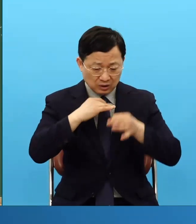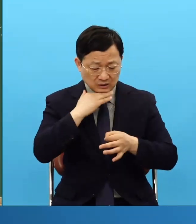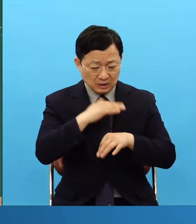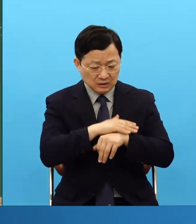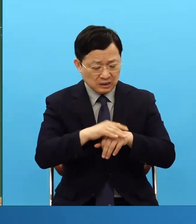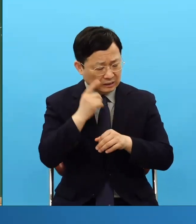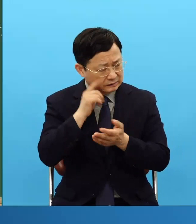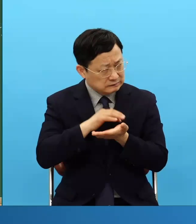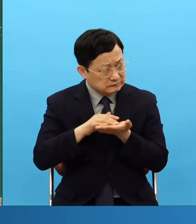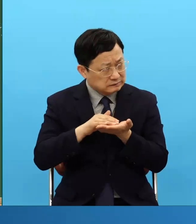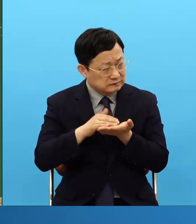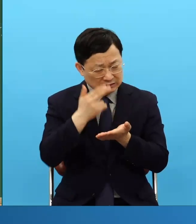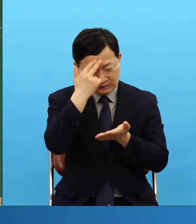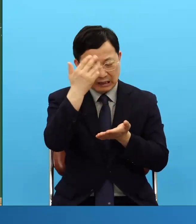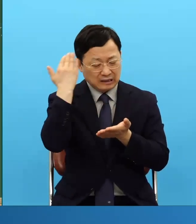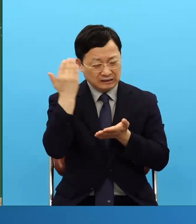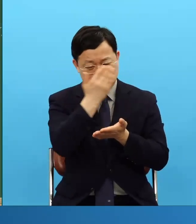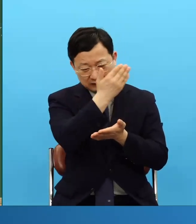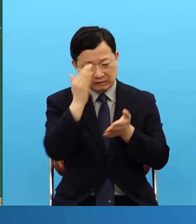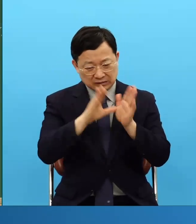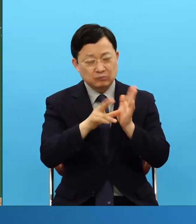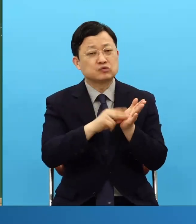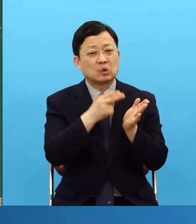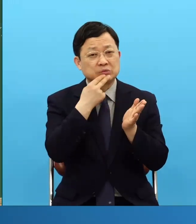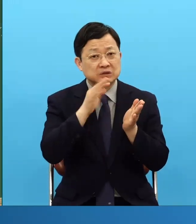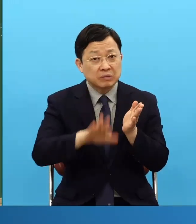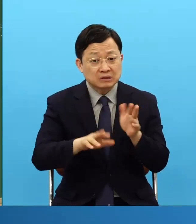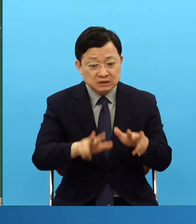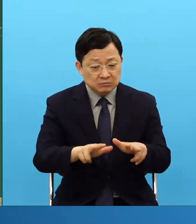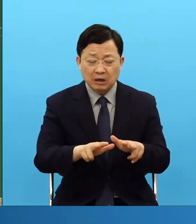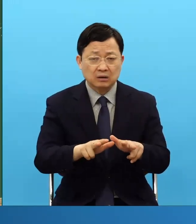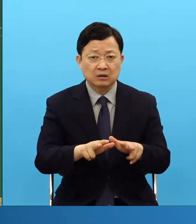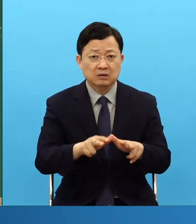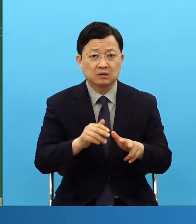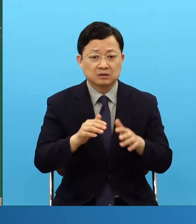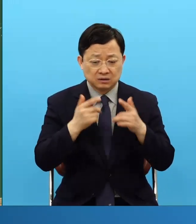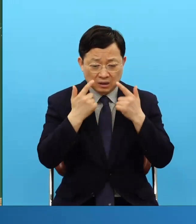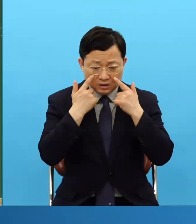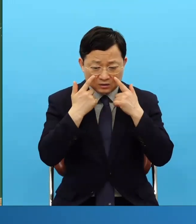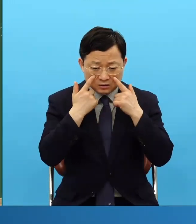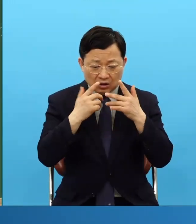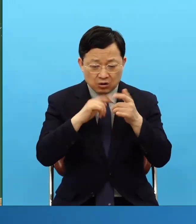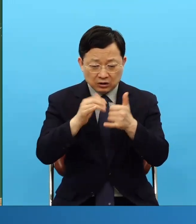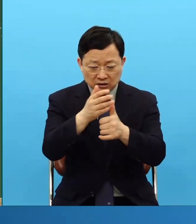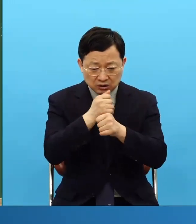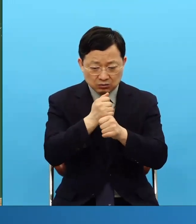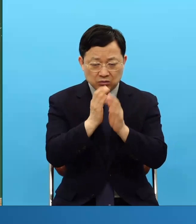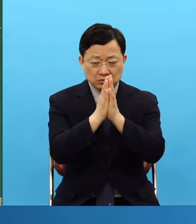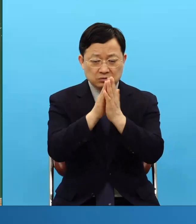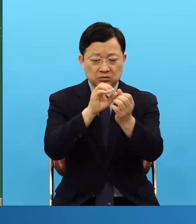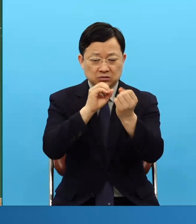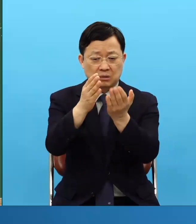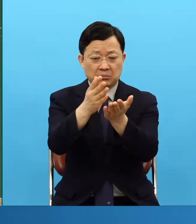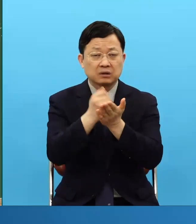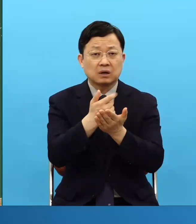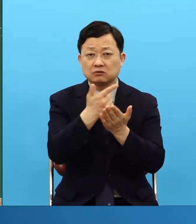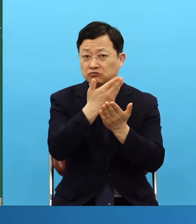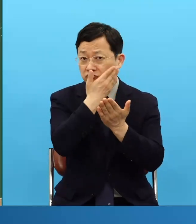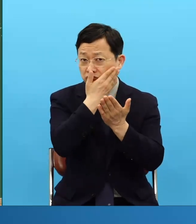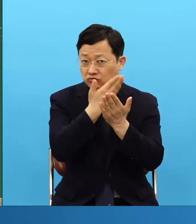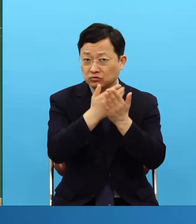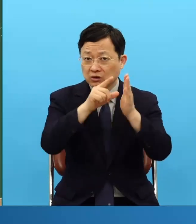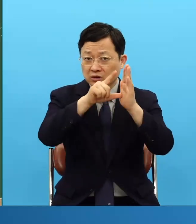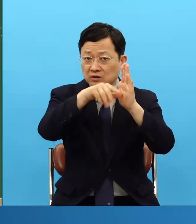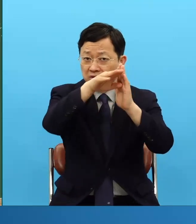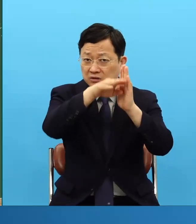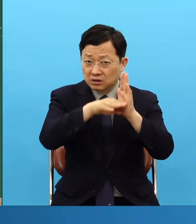your age 그건 well. 어릴 때 하는 얘기고요. You can do that 지금 when you're 여러분들은 이제 하나님 말씀 정확하게 붙잡고 이제 응답받아야 될 시간표예요. Now your time schedule is accurately hold on to